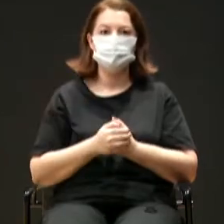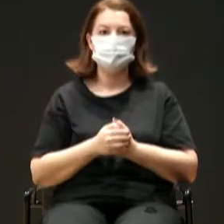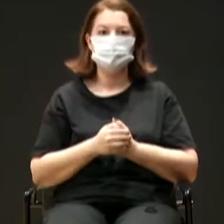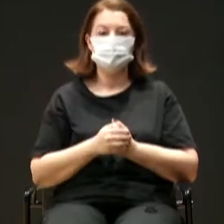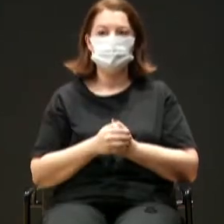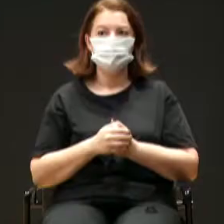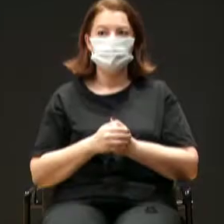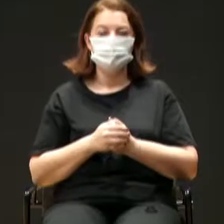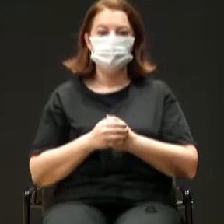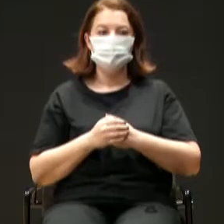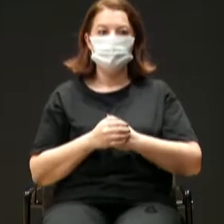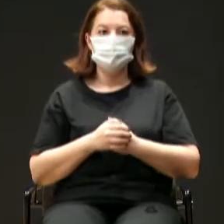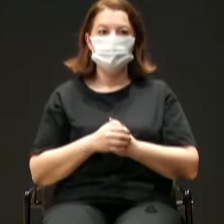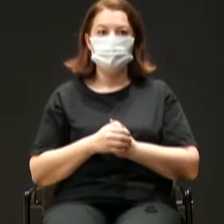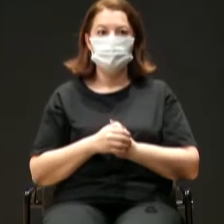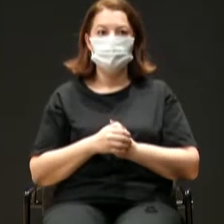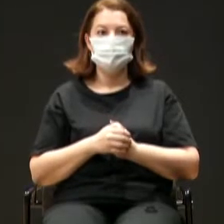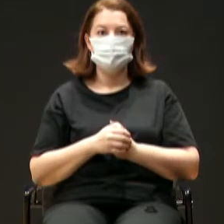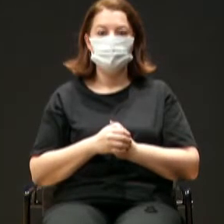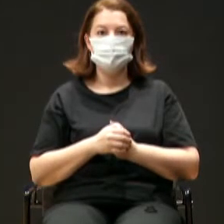Buyurun üstüne.